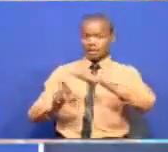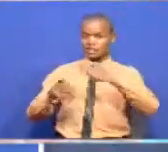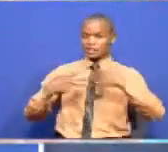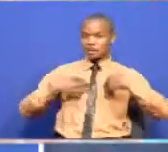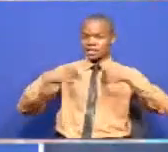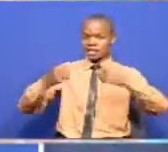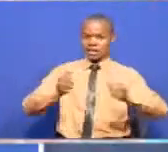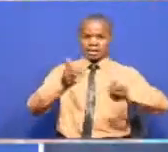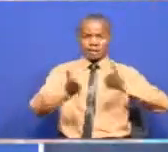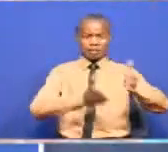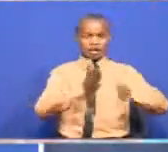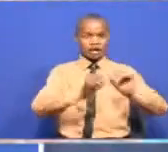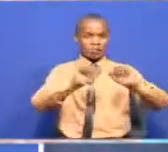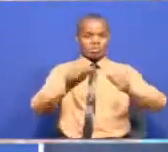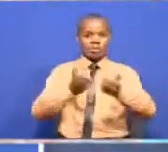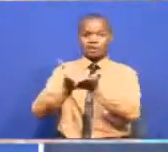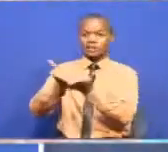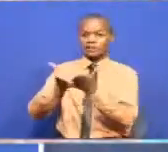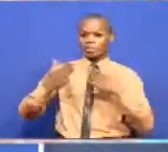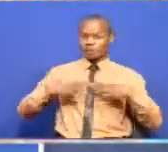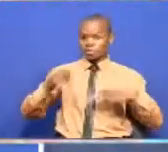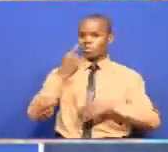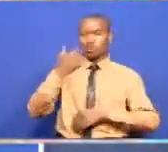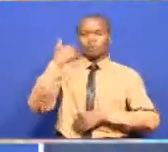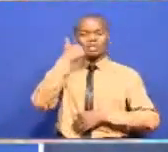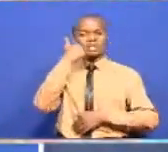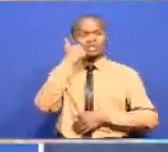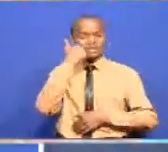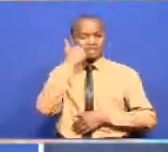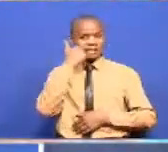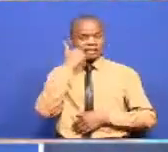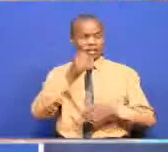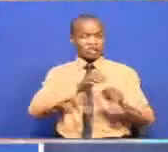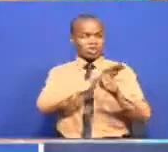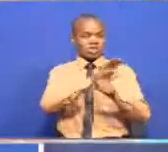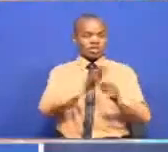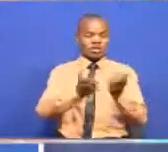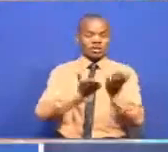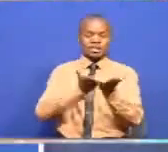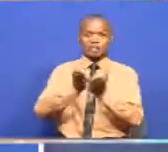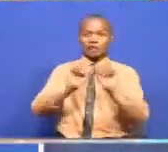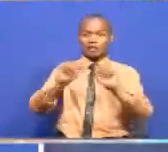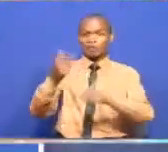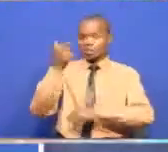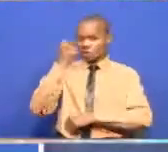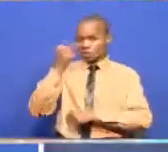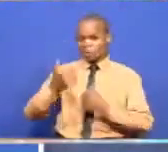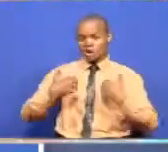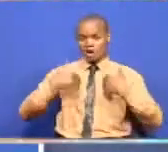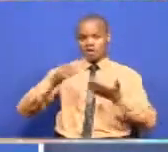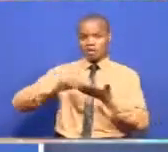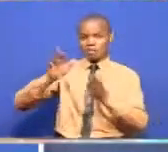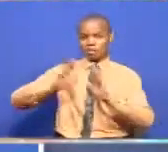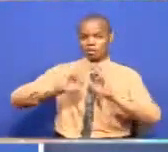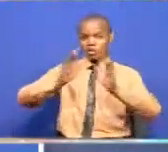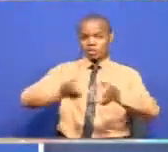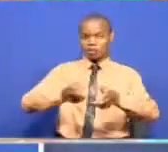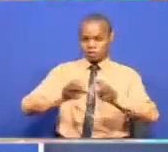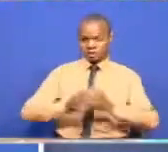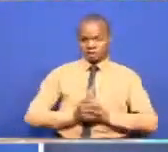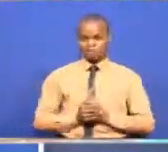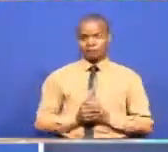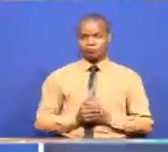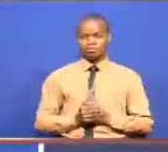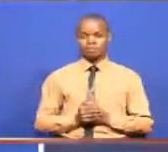kuwahudumia waathiriwa nyumbani kama mbinu nafuu ya kuhudumia wagonjwa wa COVID-19. Priti Mseo anakunjua darubini ya Channel